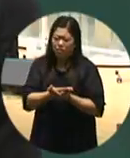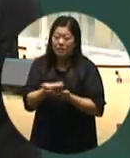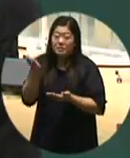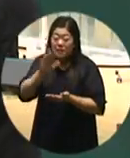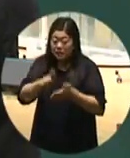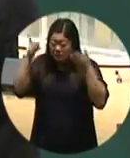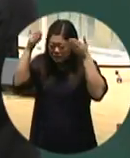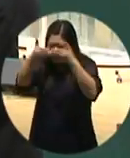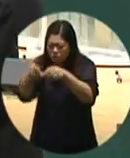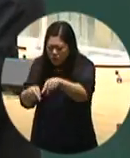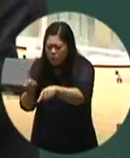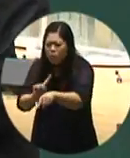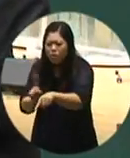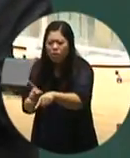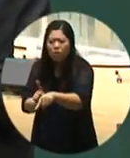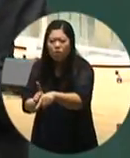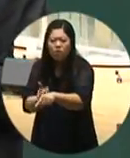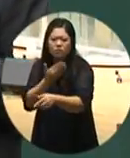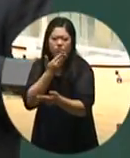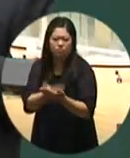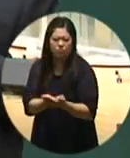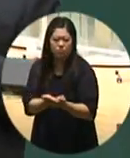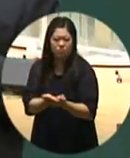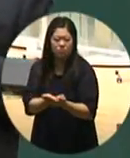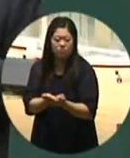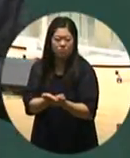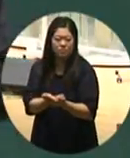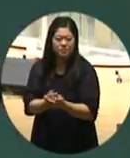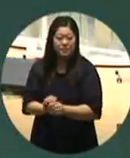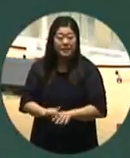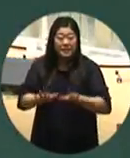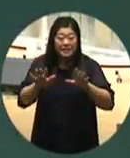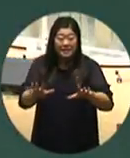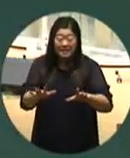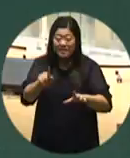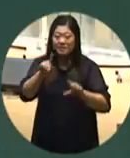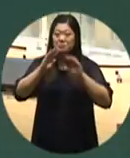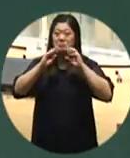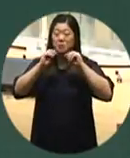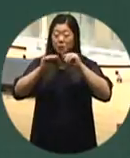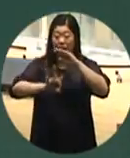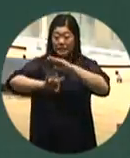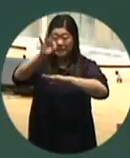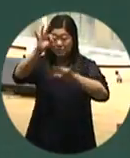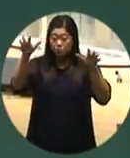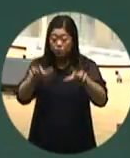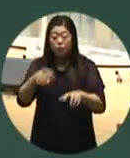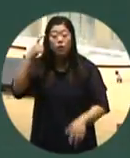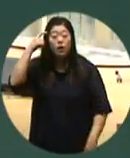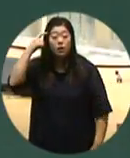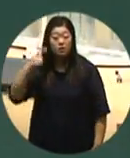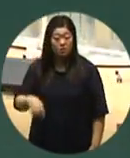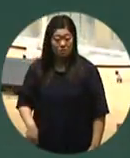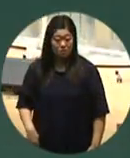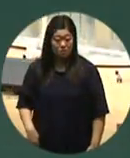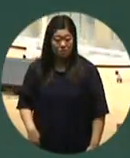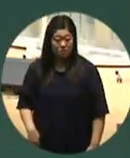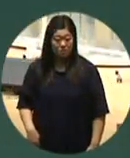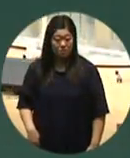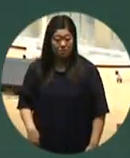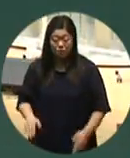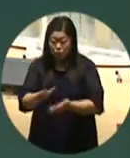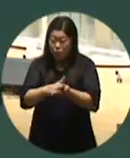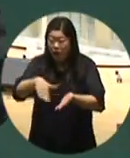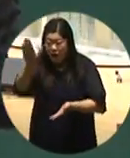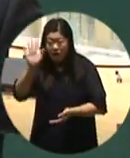24 hours in? 여러분 지금 이 시대에 이거 모인 이유가 시간이 많아 모인 게 아닙니다. 우리는 지금 모여서 전도 운동을 계속 해야 됩니다. There's a reason why we